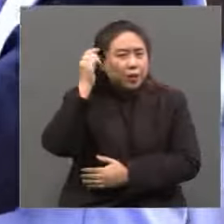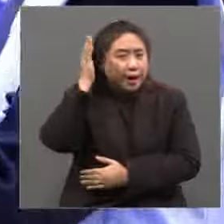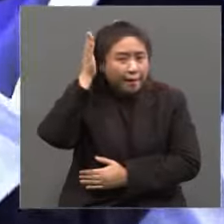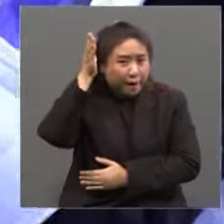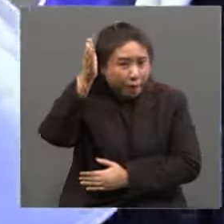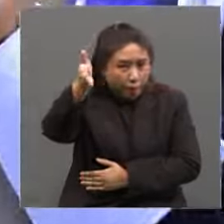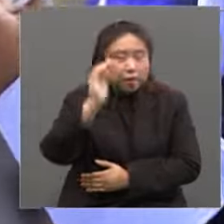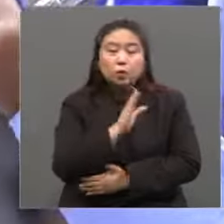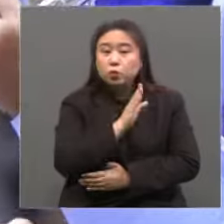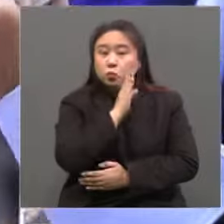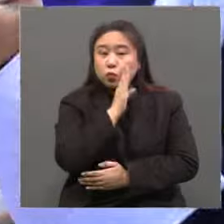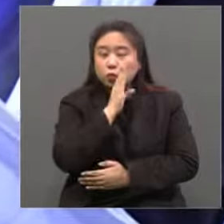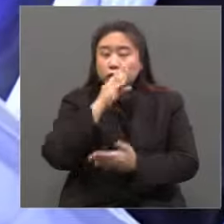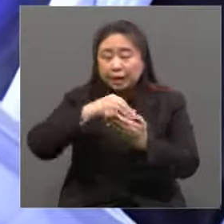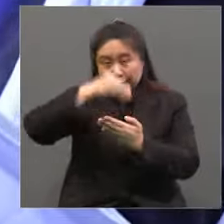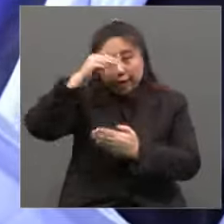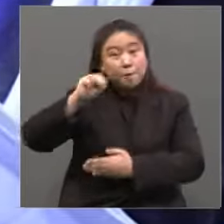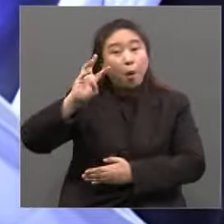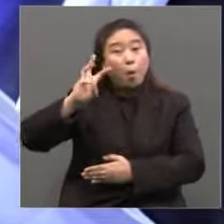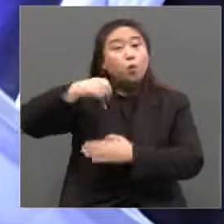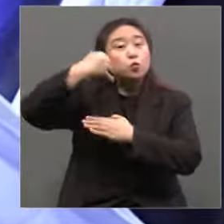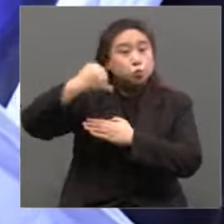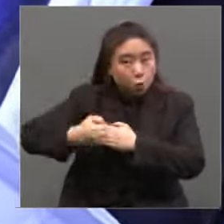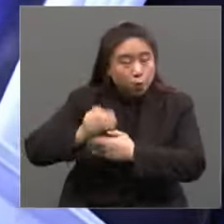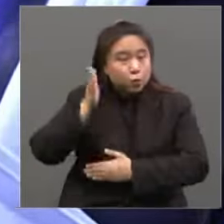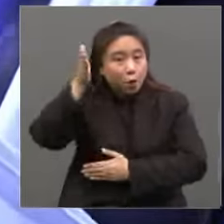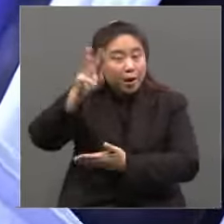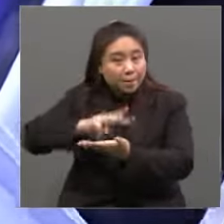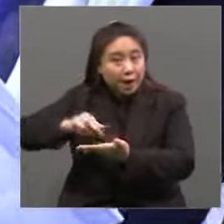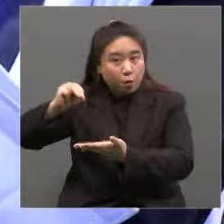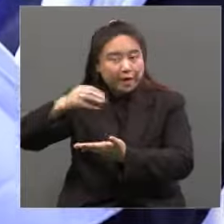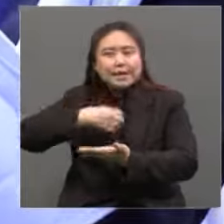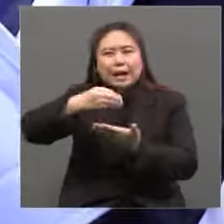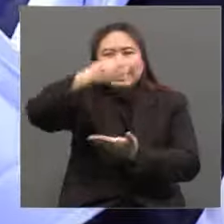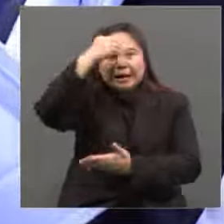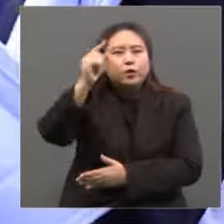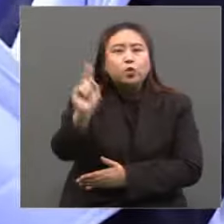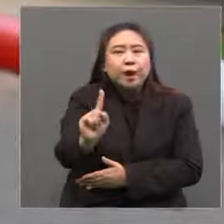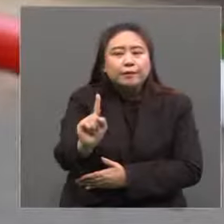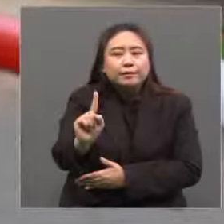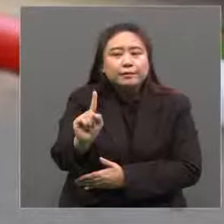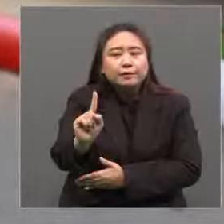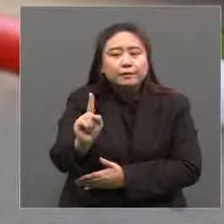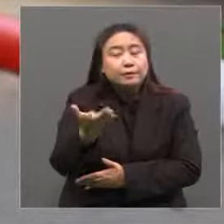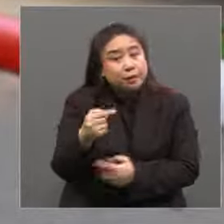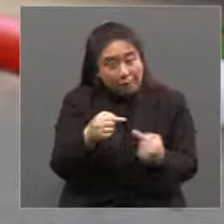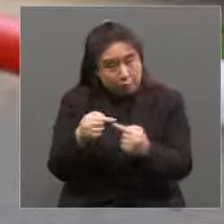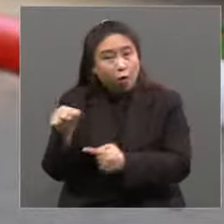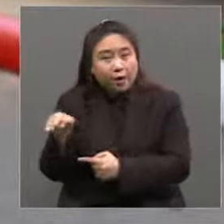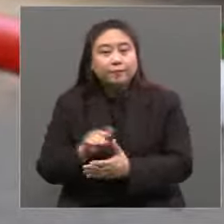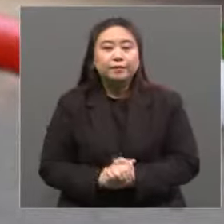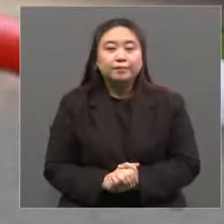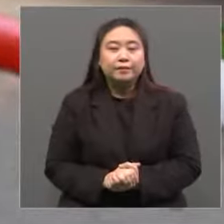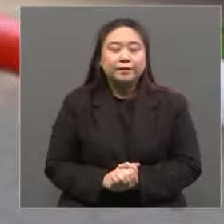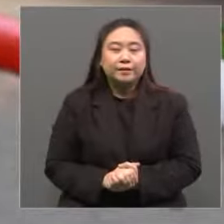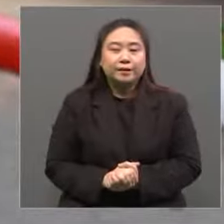หากเราเรียนจบม.6 ไปอย่างเงี้ยเวลาเข้ามหาลัยเราอยากเรียนในด้านไหนหรือเราอยากนำส่วนนี้ไปต่อยอดไหมคะ มีค่